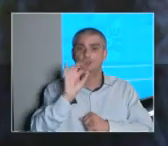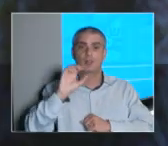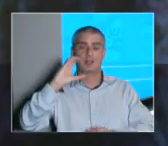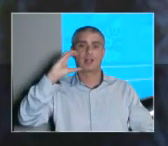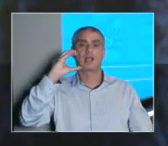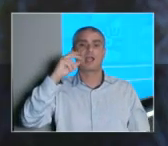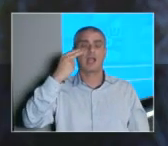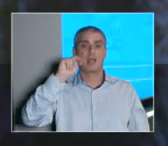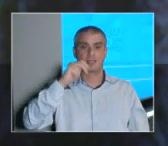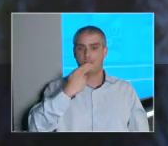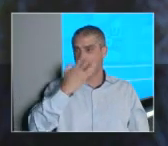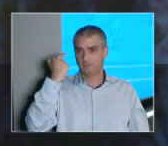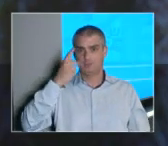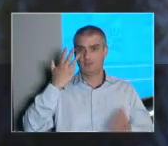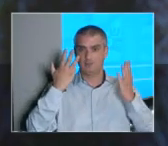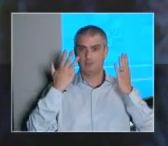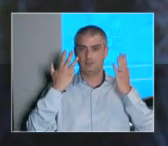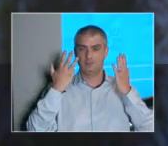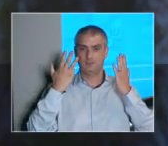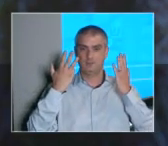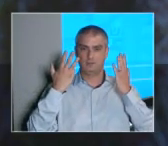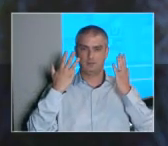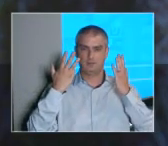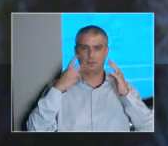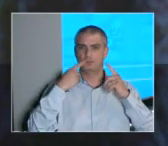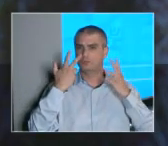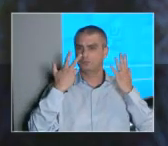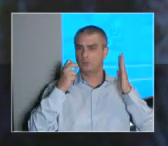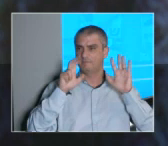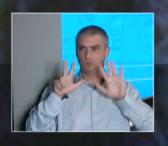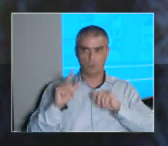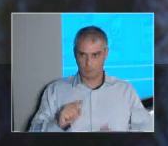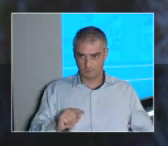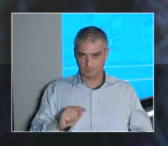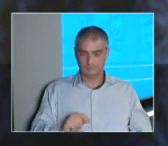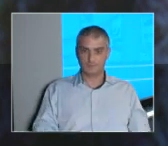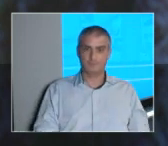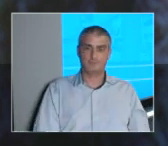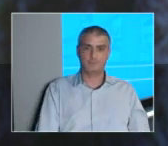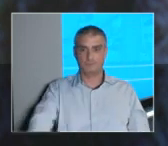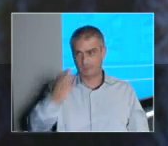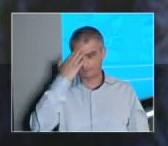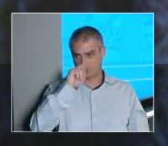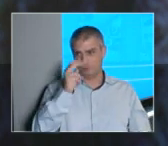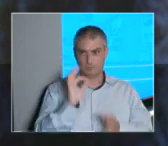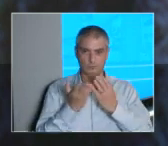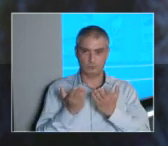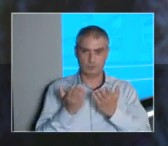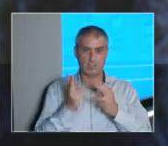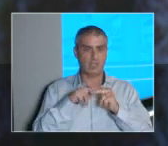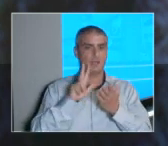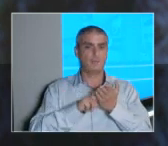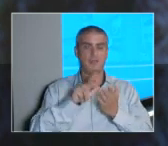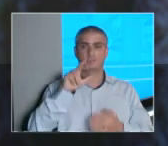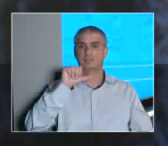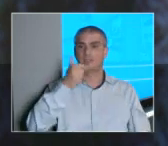כהנה בשנת 90, סליחה, בשנת 88. אתה מכיר את העניין הצד המשפטי, אחרי בגץ